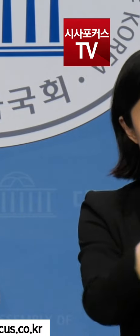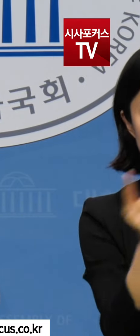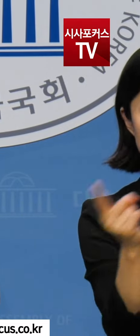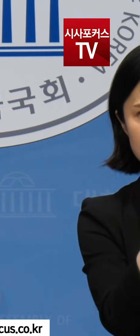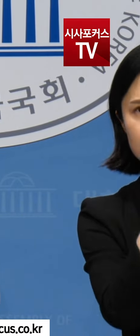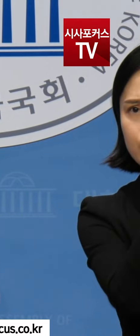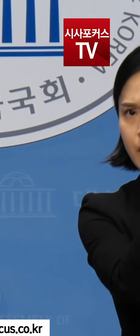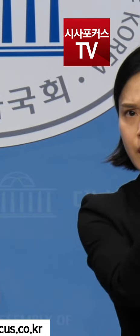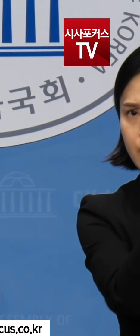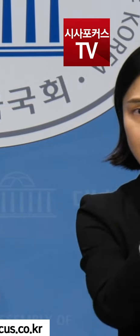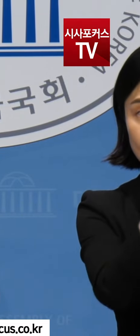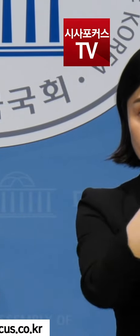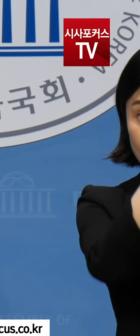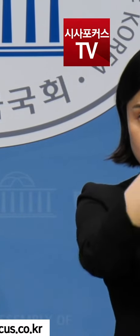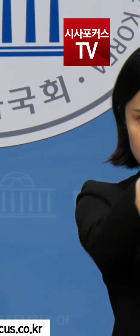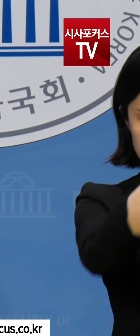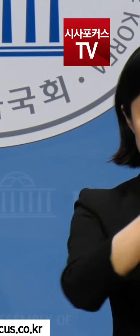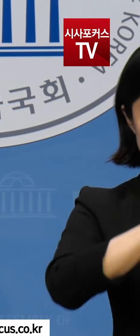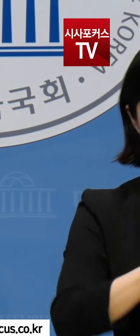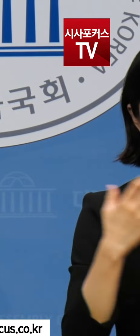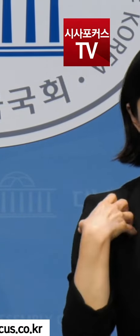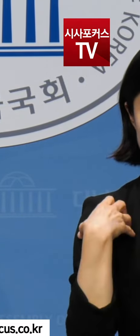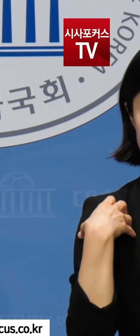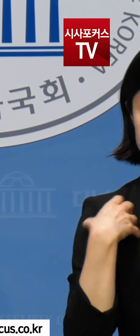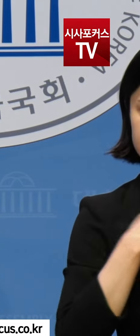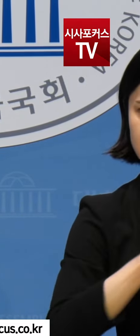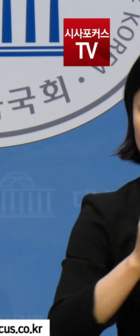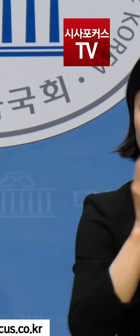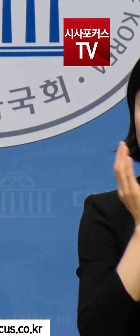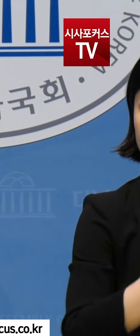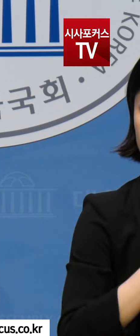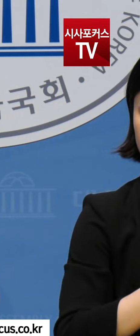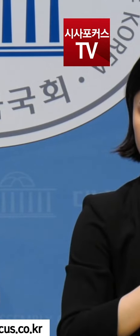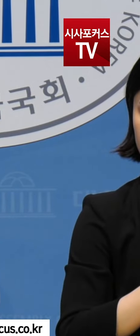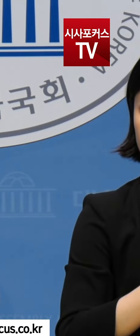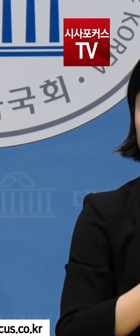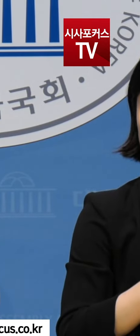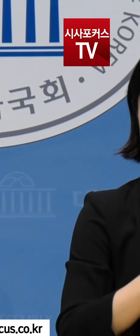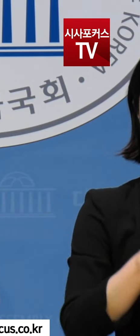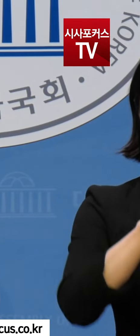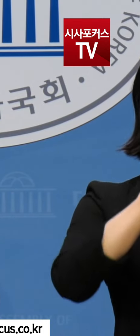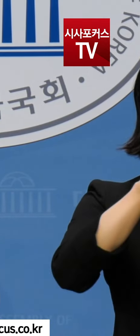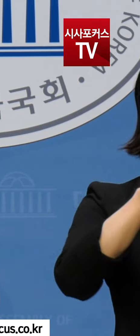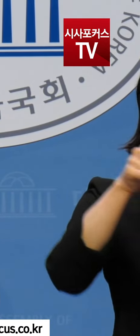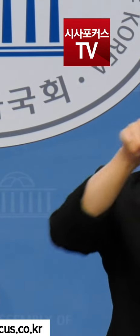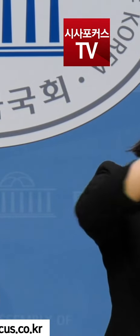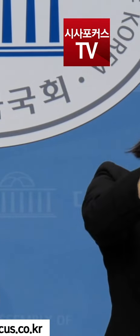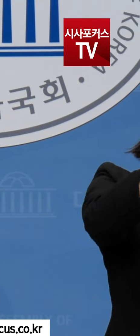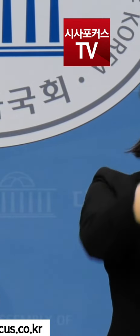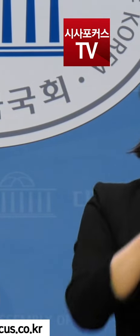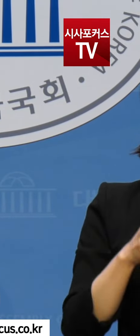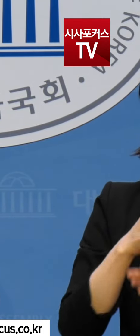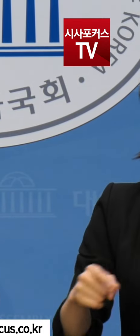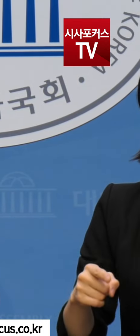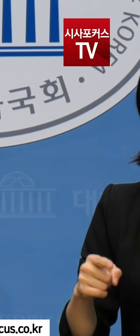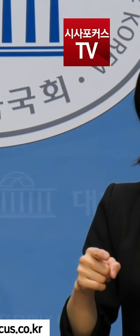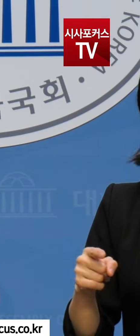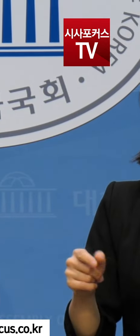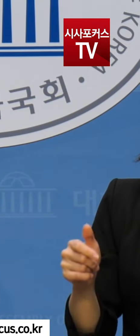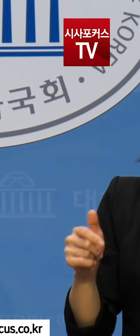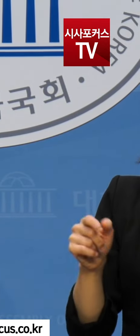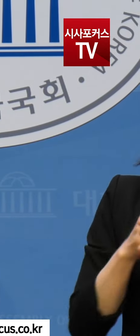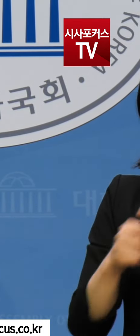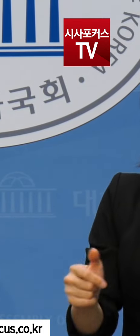책임을 지고 조폐공사, 코스모와 함께 피해 기업의 손해 회복에 적극적으로 나서야 한다.